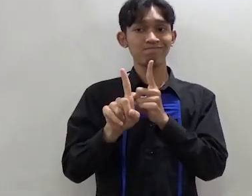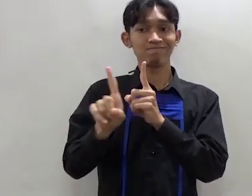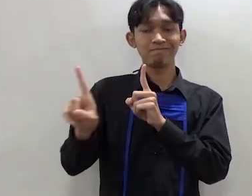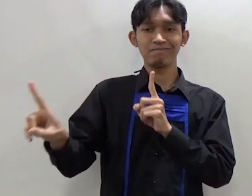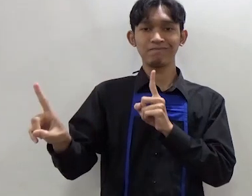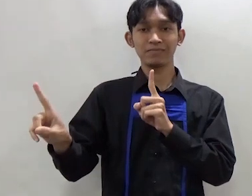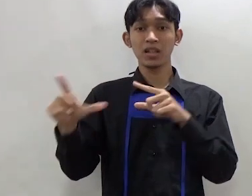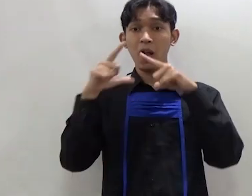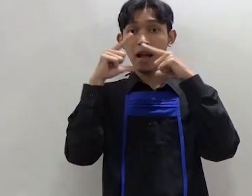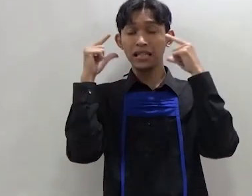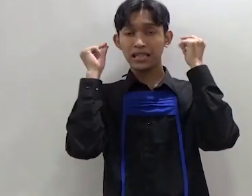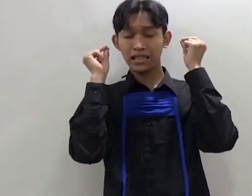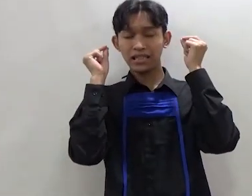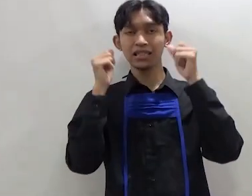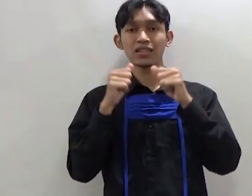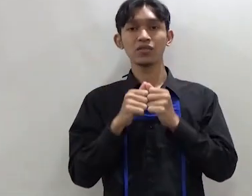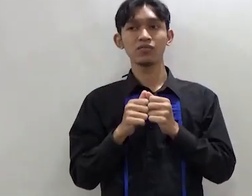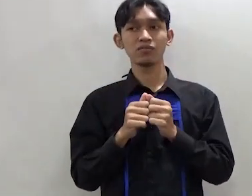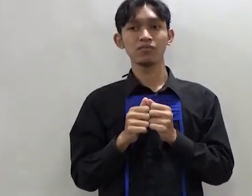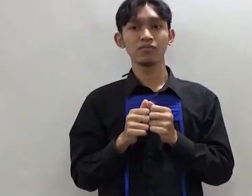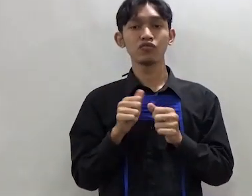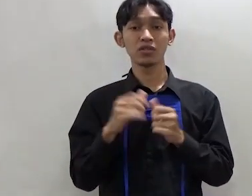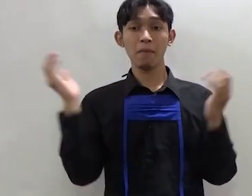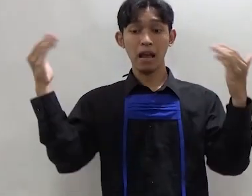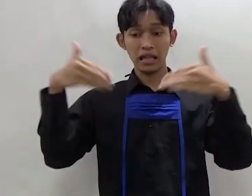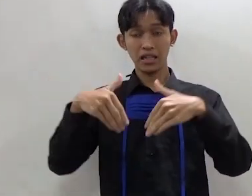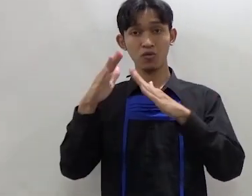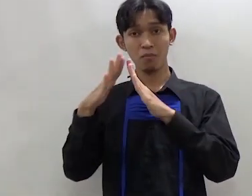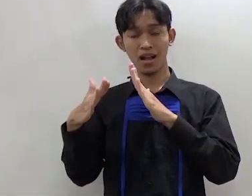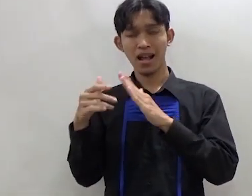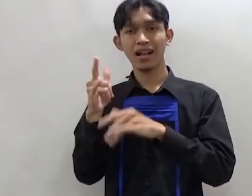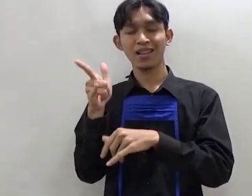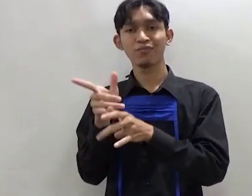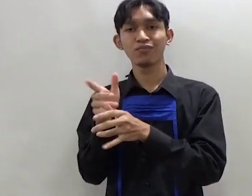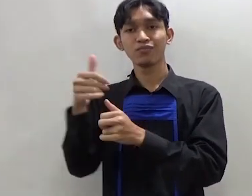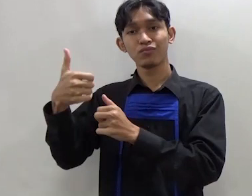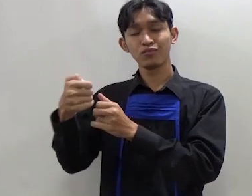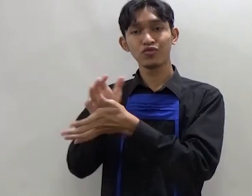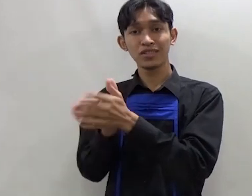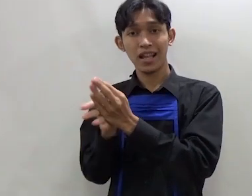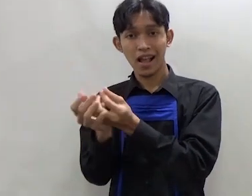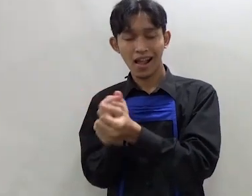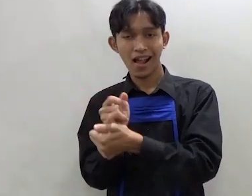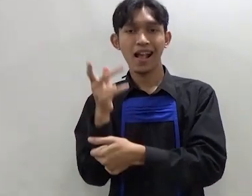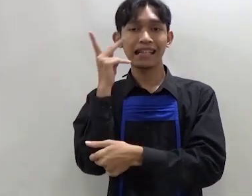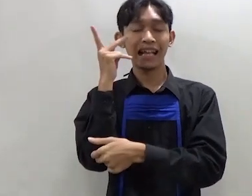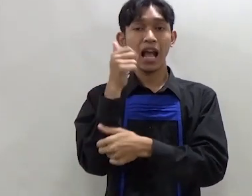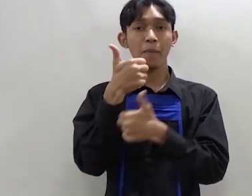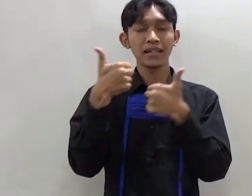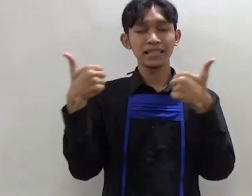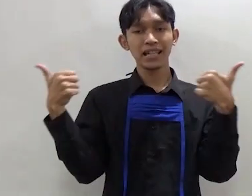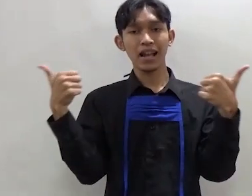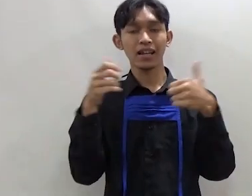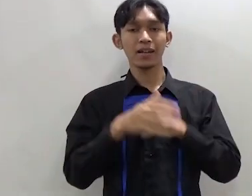BPBD DIY, dan yang kelima Dinas Kesehatan Kabupaten Kota. Dari